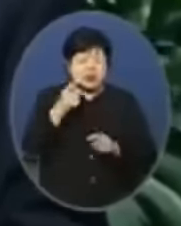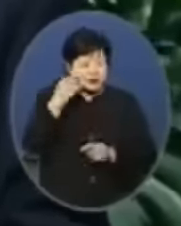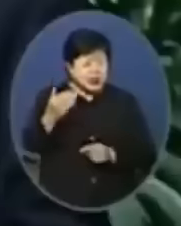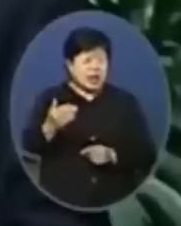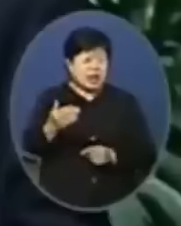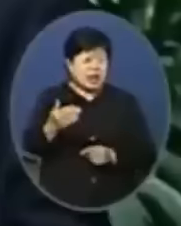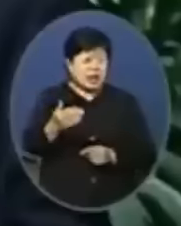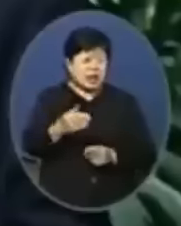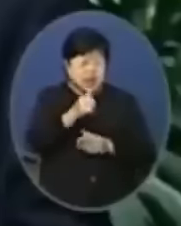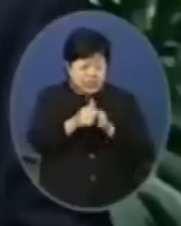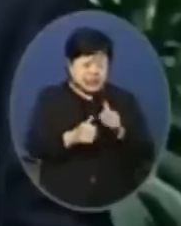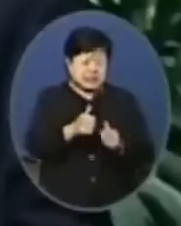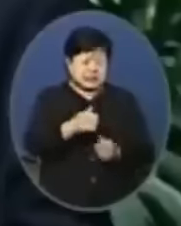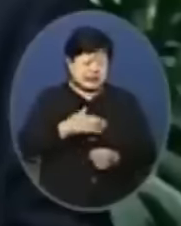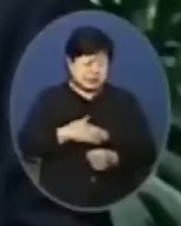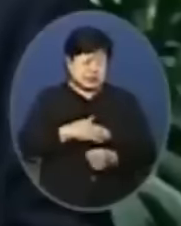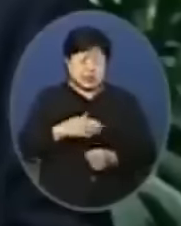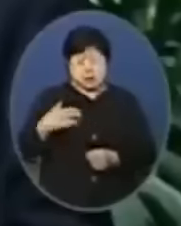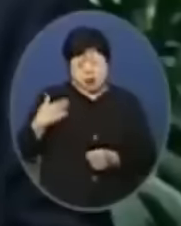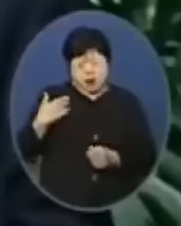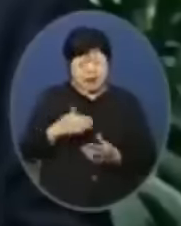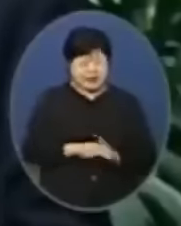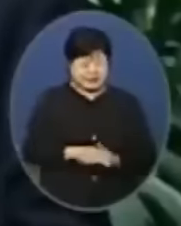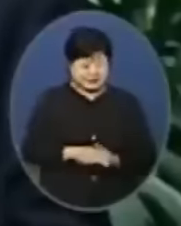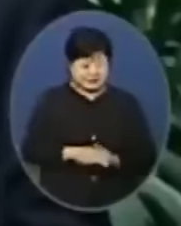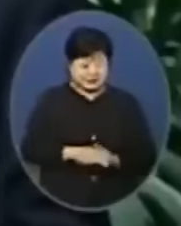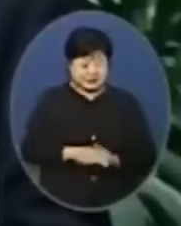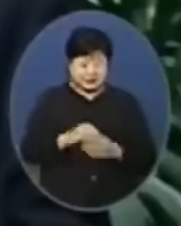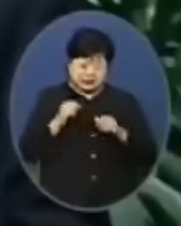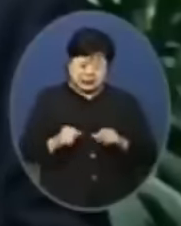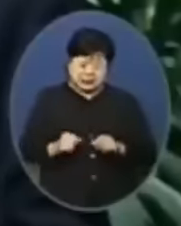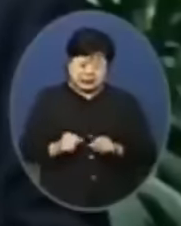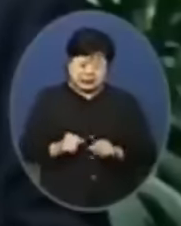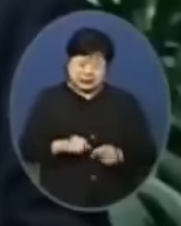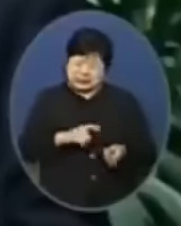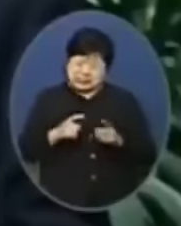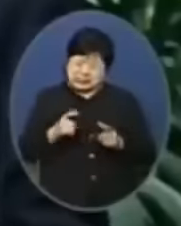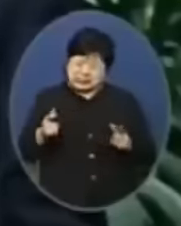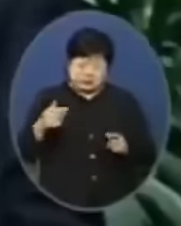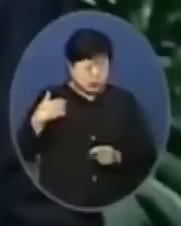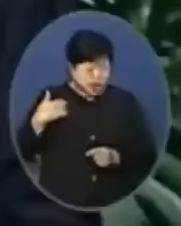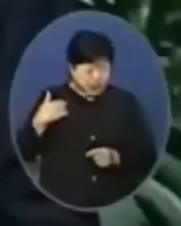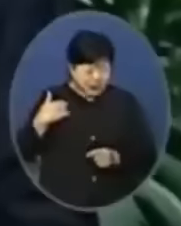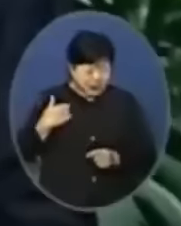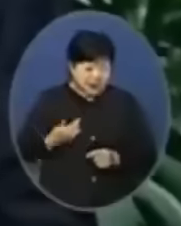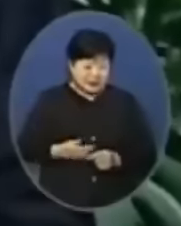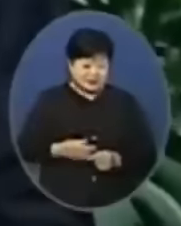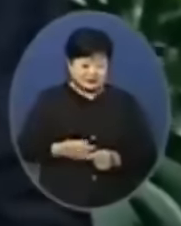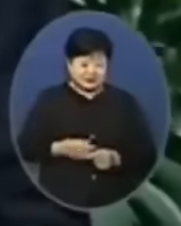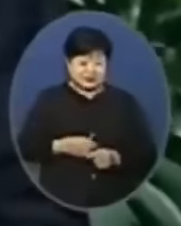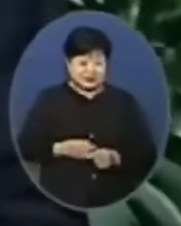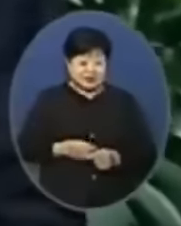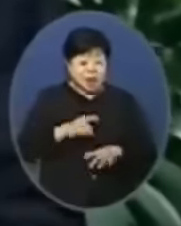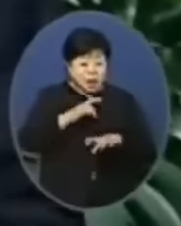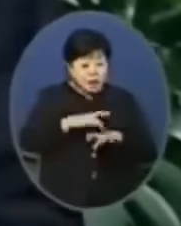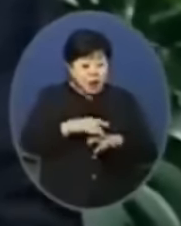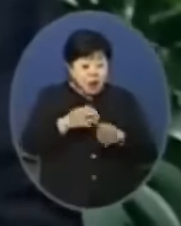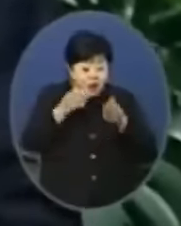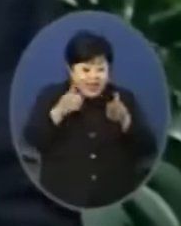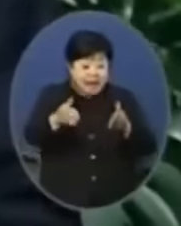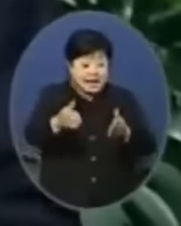아이고, 하나님이나 아시지, 나는 모릅니다. 사는지 안 사는지 나는 그건 모릅니다. 그러면 이 뼈들을